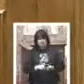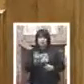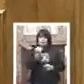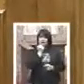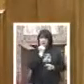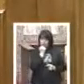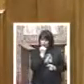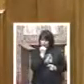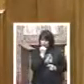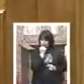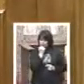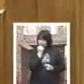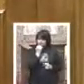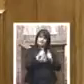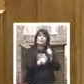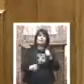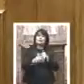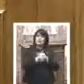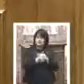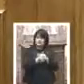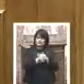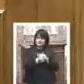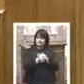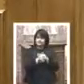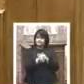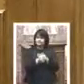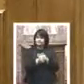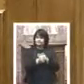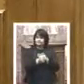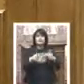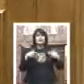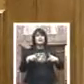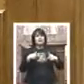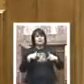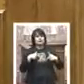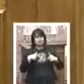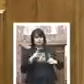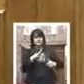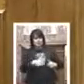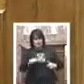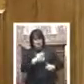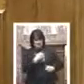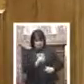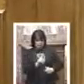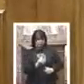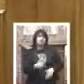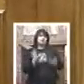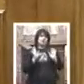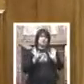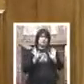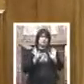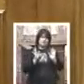λάθος σε σχέση με τις προτεραιότητες ενός αξιόπιστου κοινωνικού κράτους το οποίο υποτίθεται ότι καλείται να